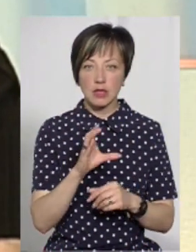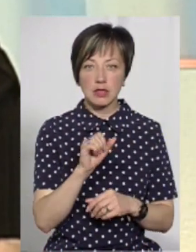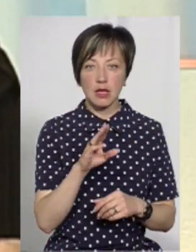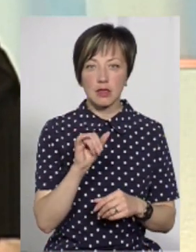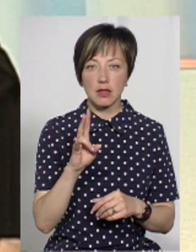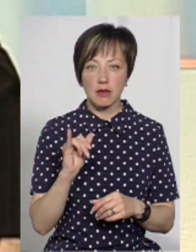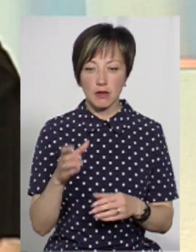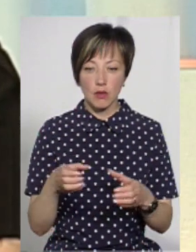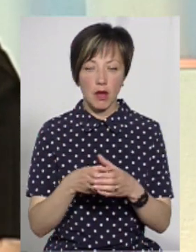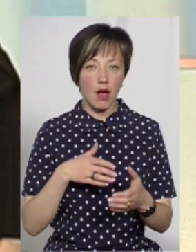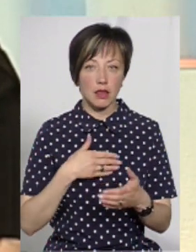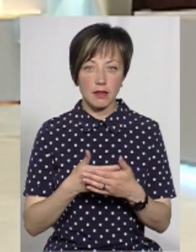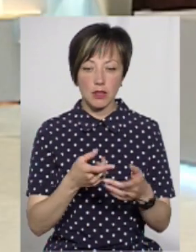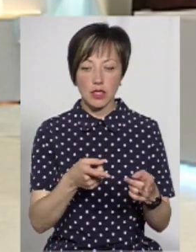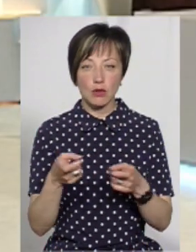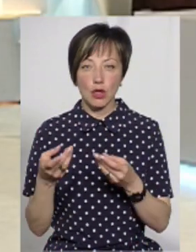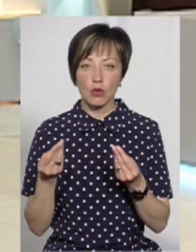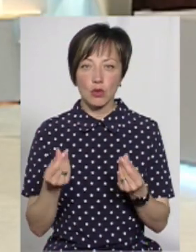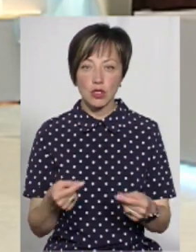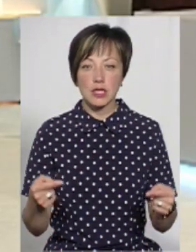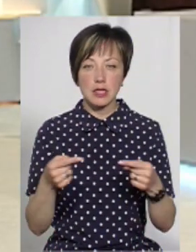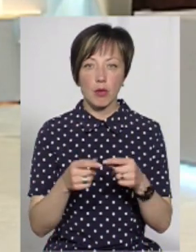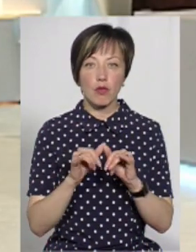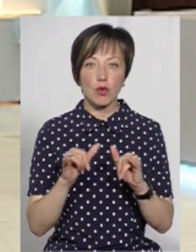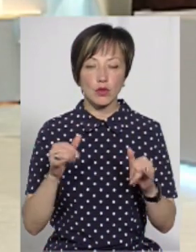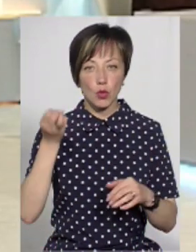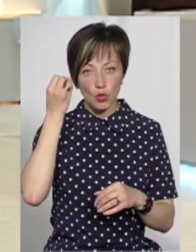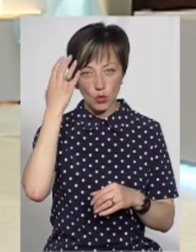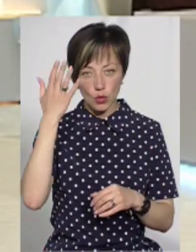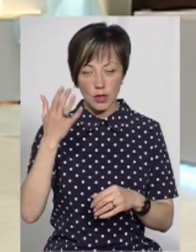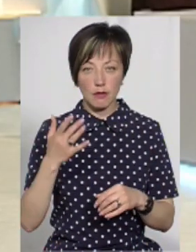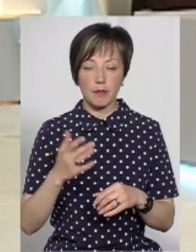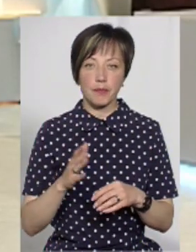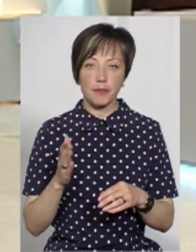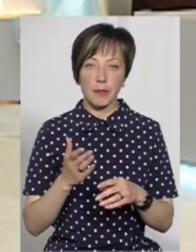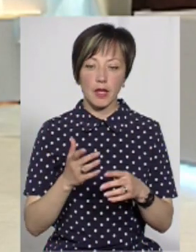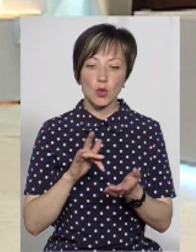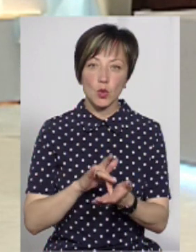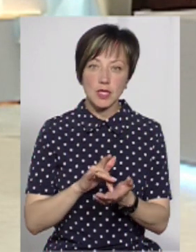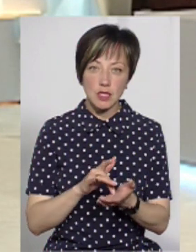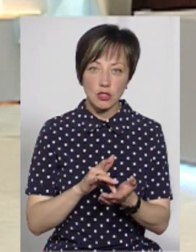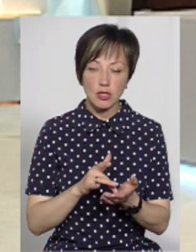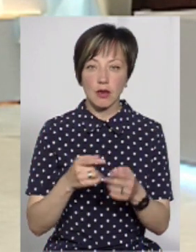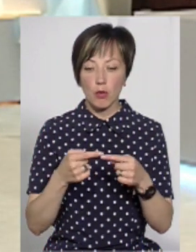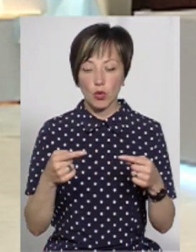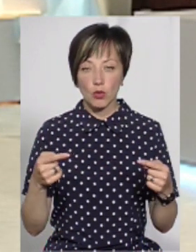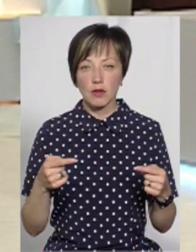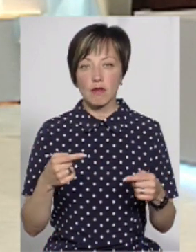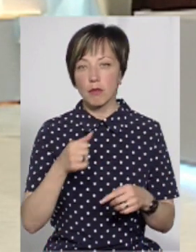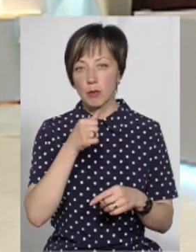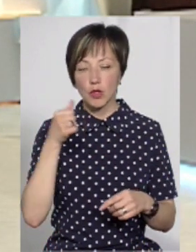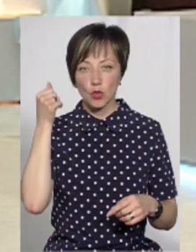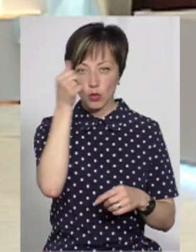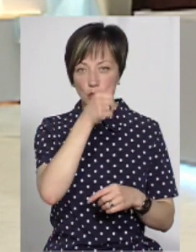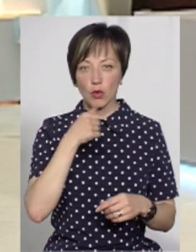громада, причому вони активно залучають кошти саме в розвитку культурних продуктів і туристичних продуктів. В минулому